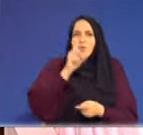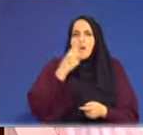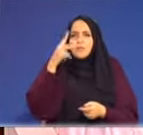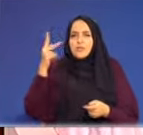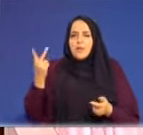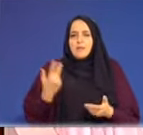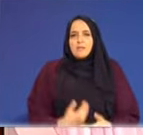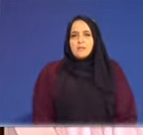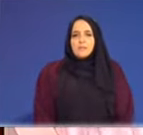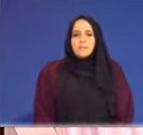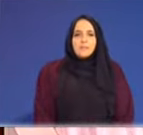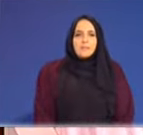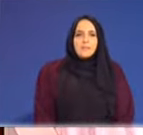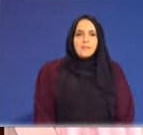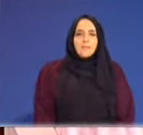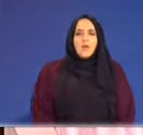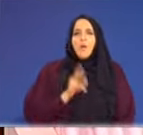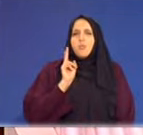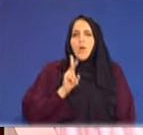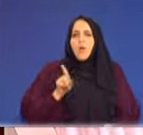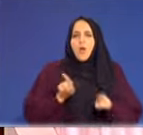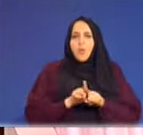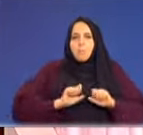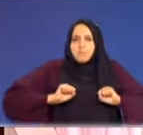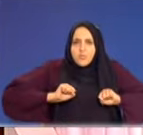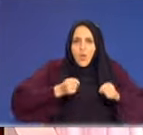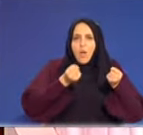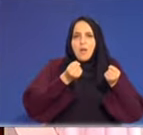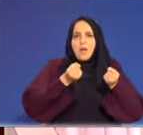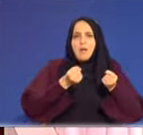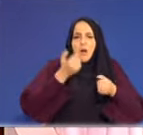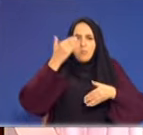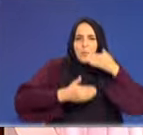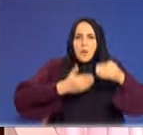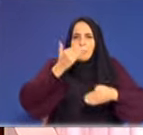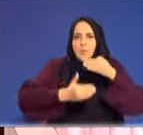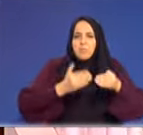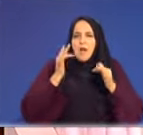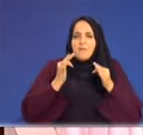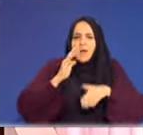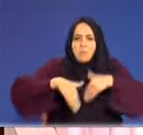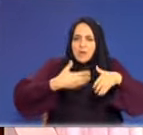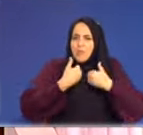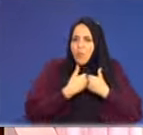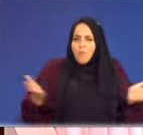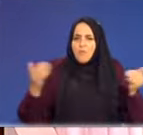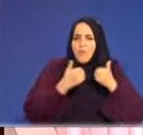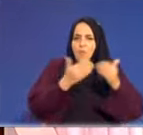الى اصحابها. لماذا البلوكاج هذا هذا التعطيل لمصالح الناس؟ وقد قلنا قبل حين